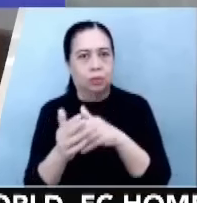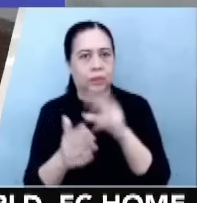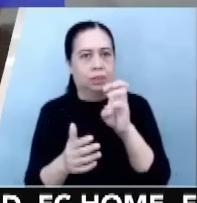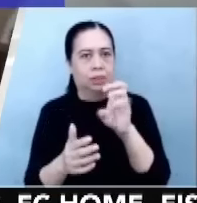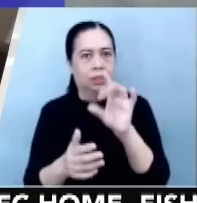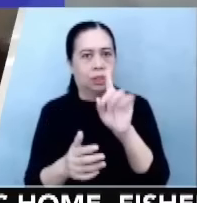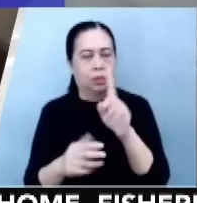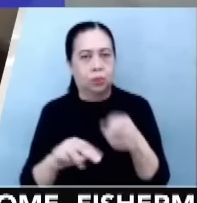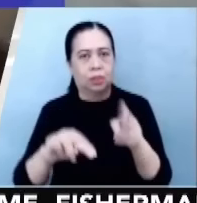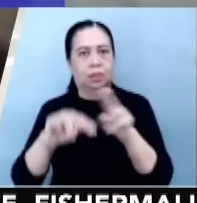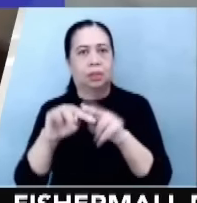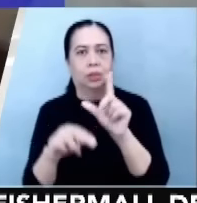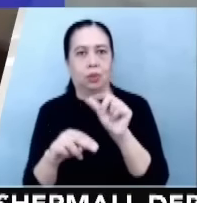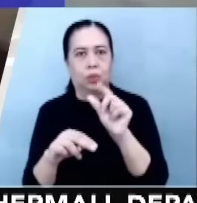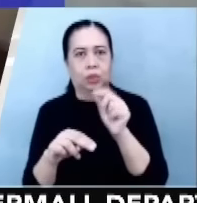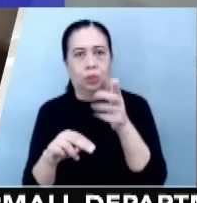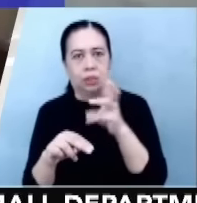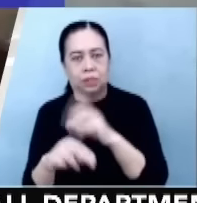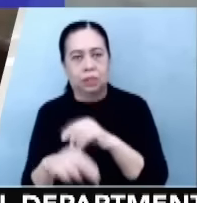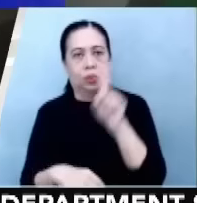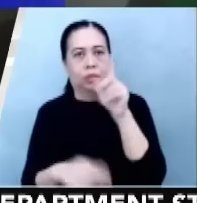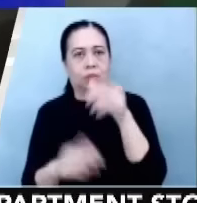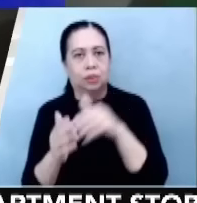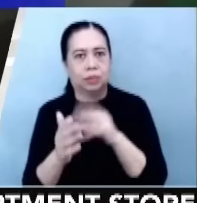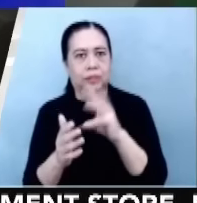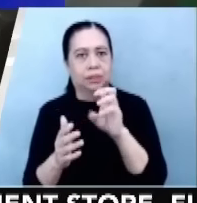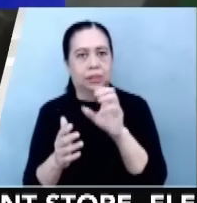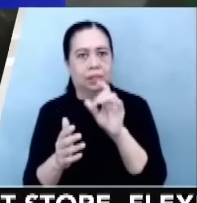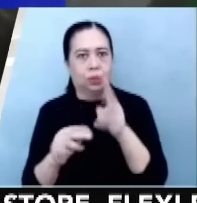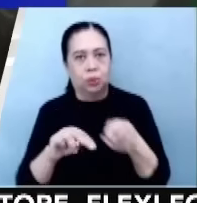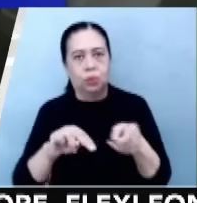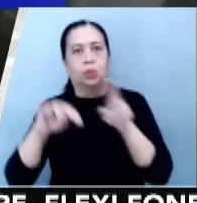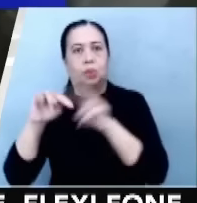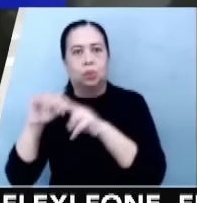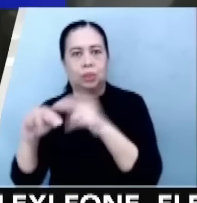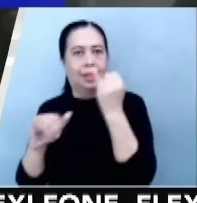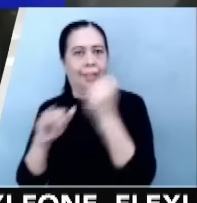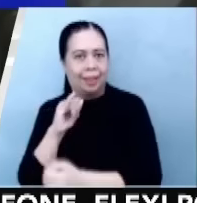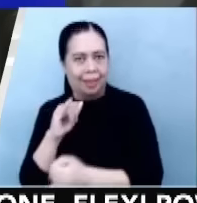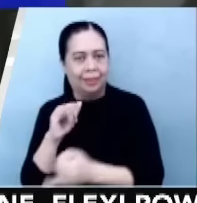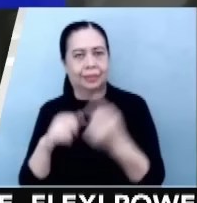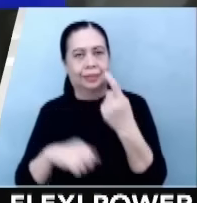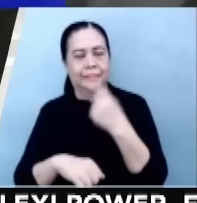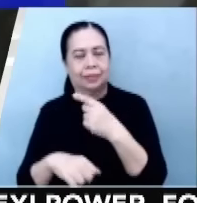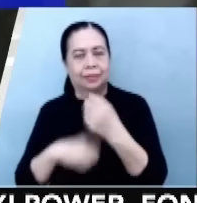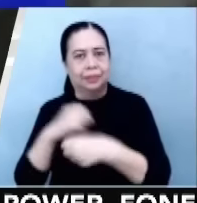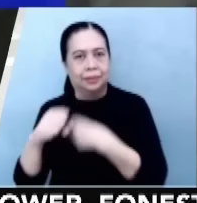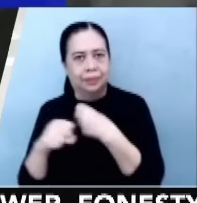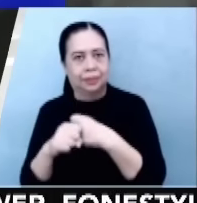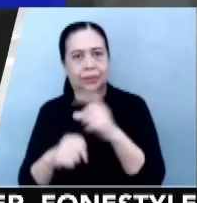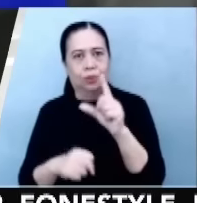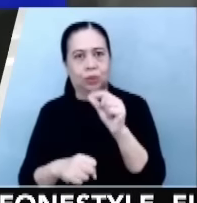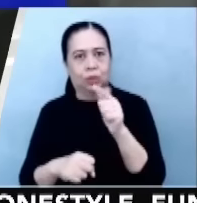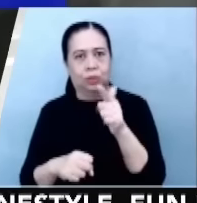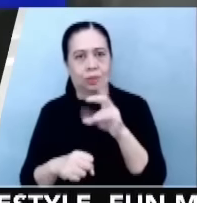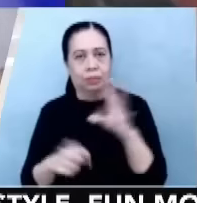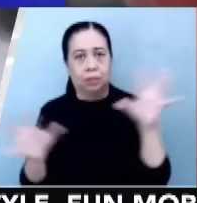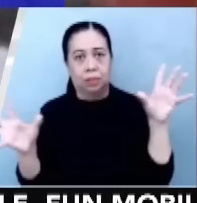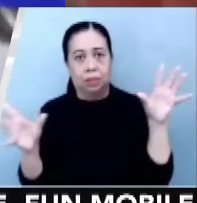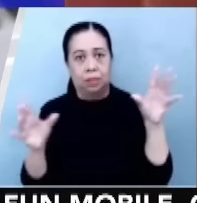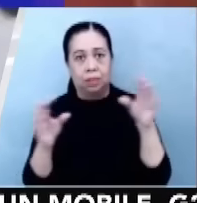1,686 at 1,682 sa panghuling tran sa 2027 kung susumahin pagkatapos ng apat